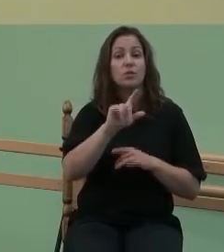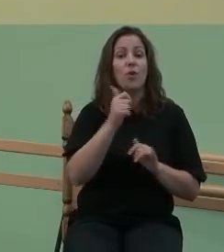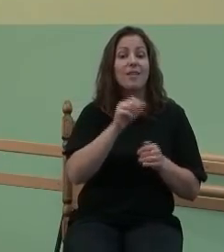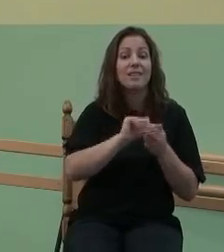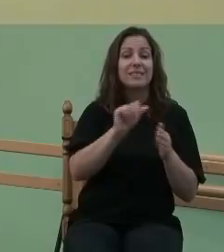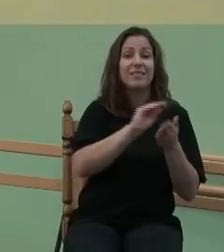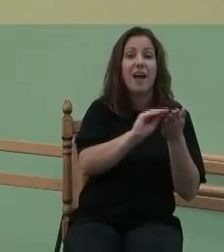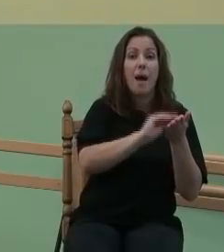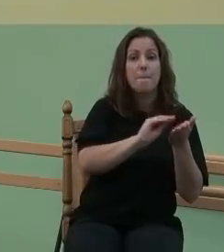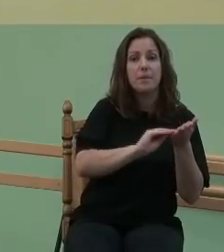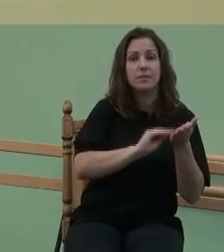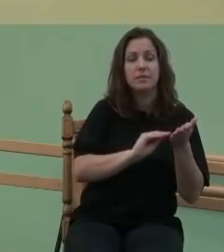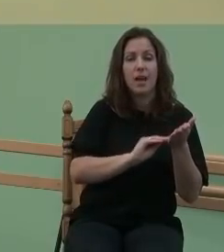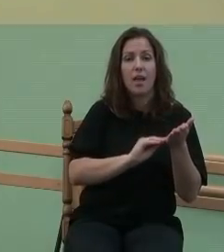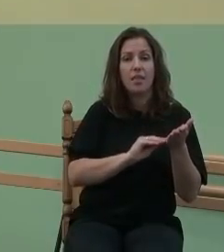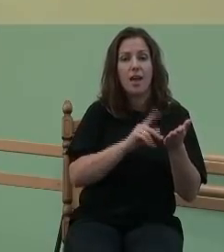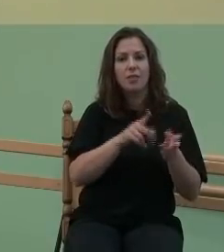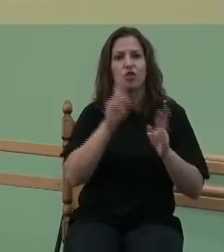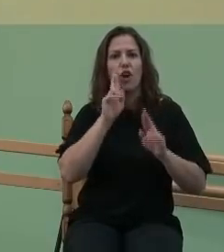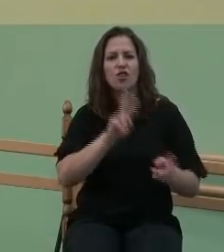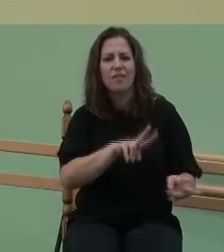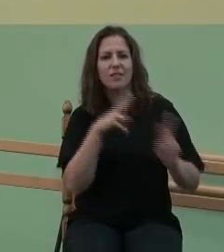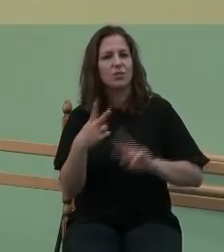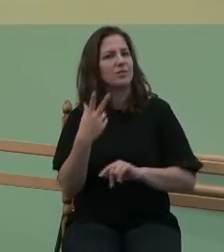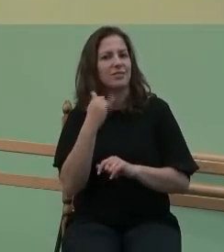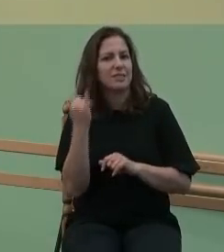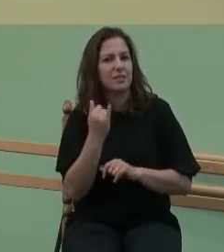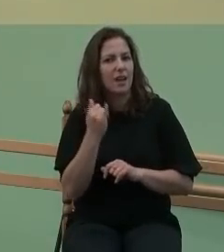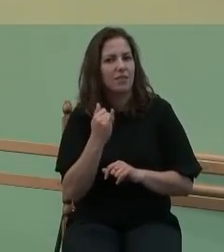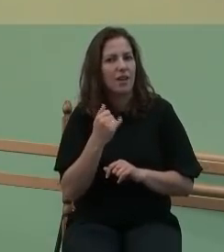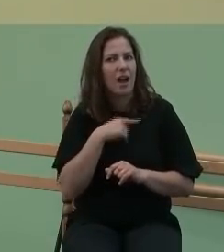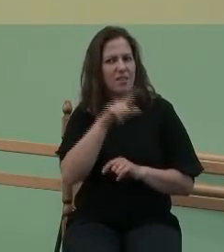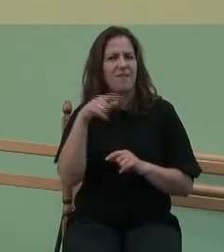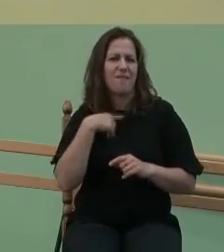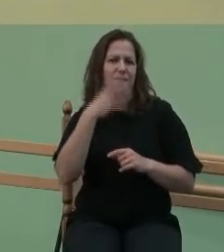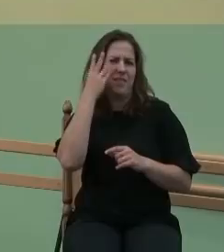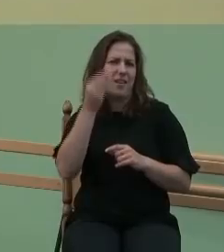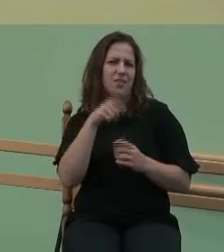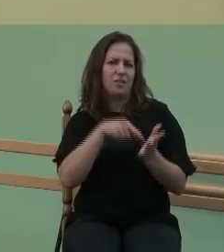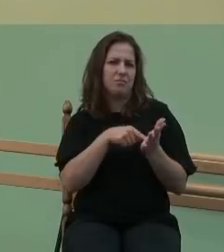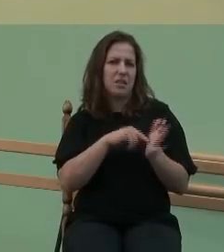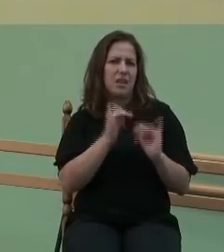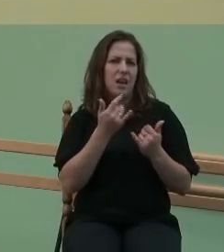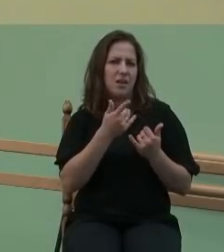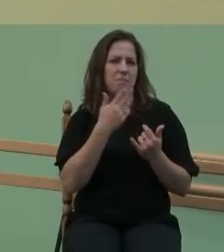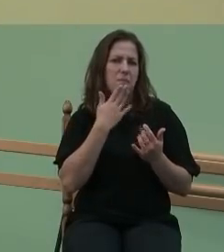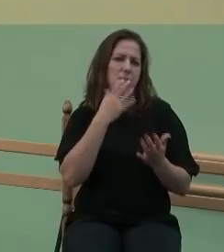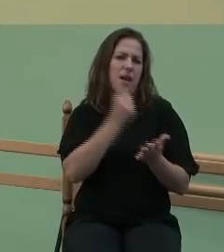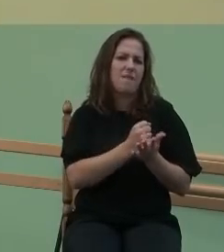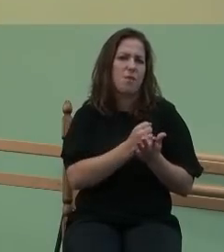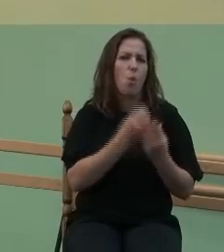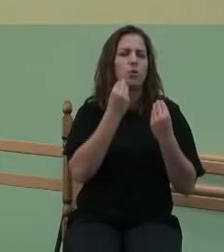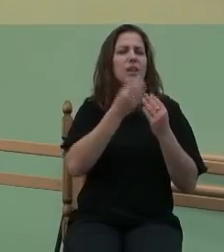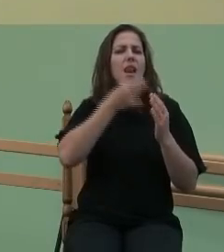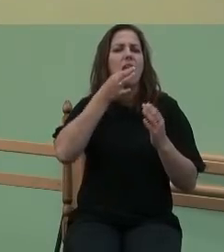jest napisane, nie stwarza rzeczywistości, chociaż nam się tak czasami wydaje i dlatego mówimy, zmienimy prawo,